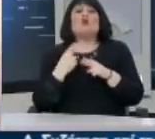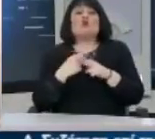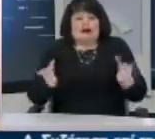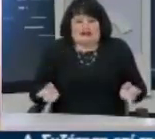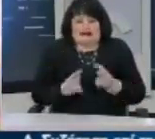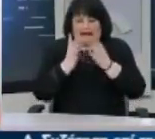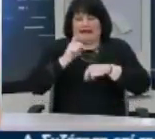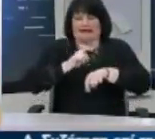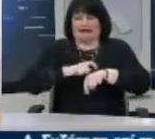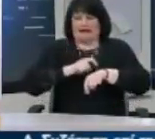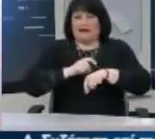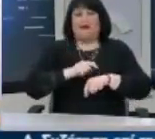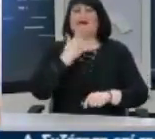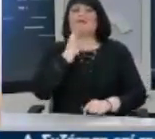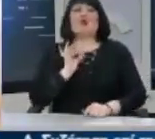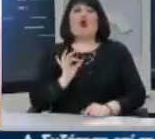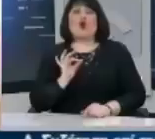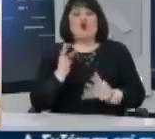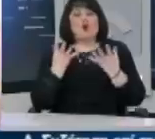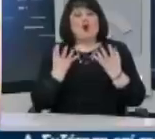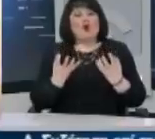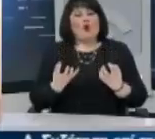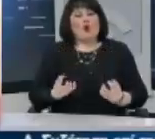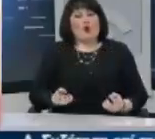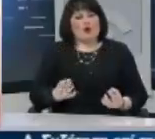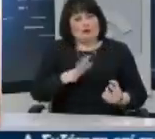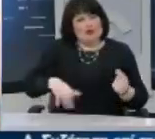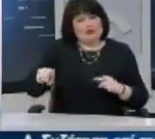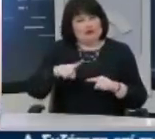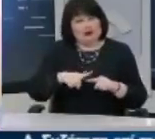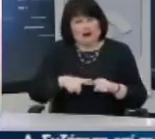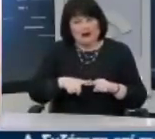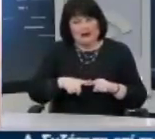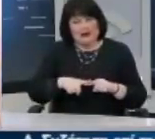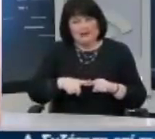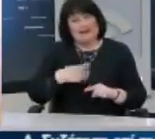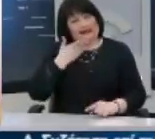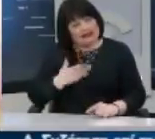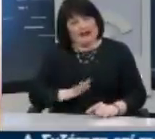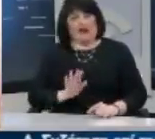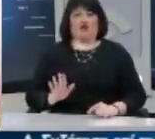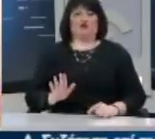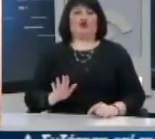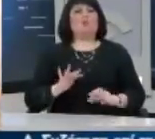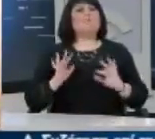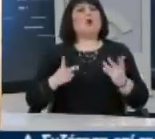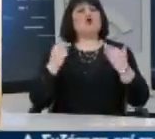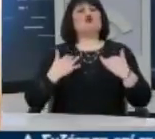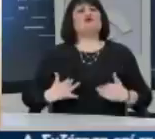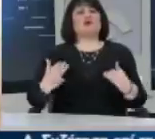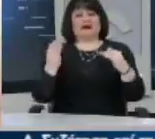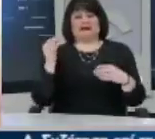συγκυρία διότι έχει υπάρξει μία ωρίμανση στο εσωτερικό της χώρας και θα αναφερθώ κλείνοντας αυτό για το πώς η βουλή